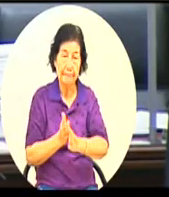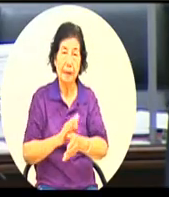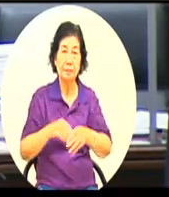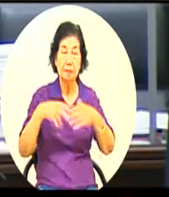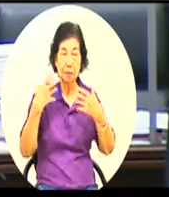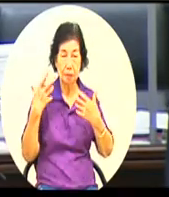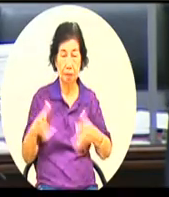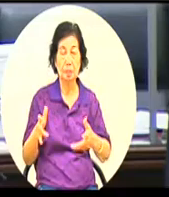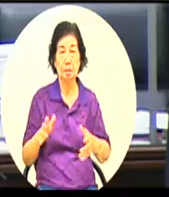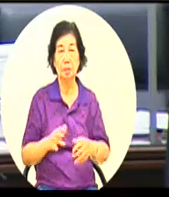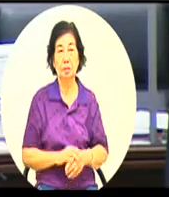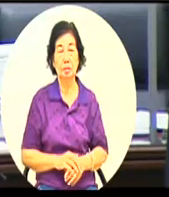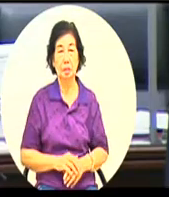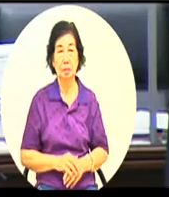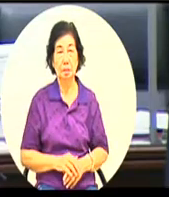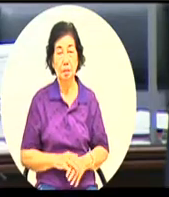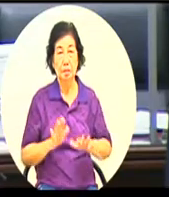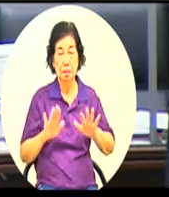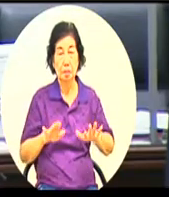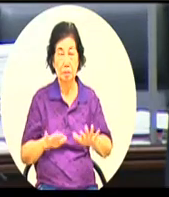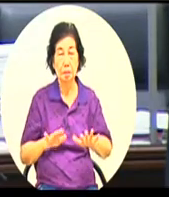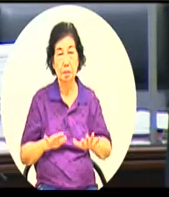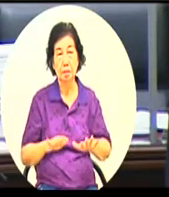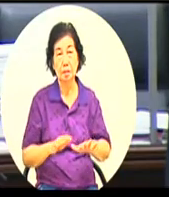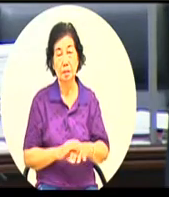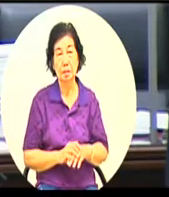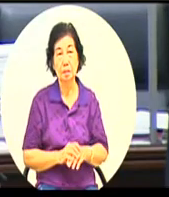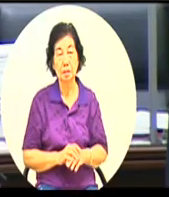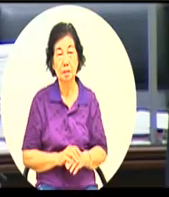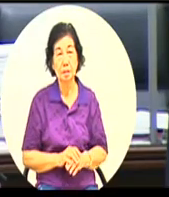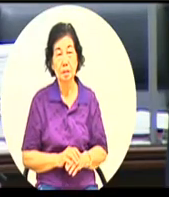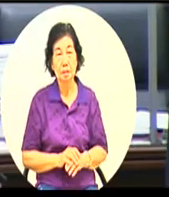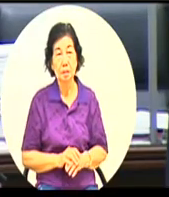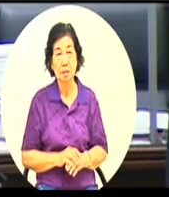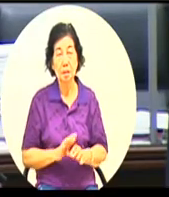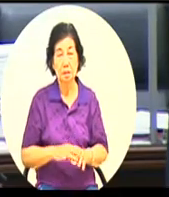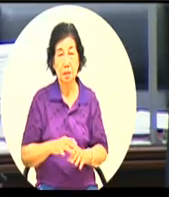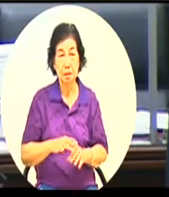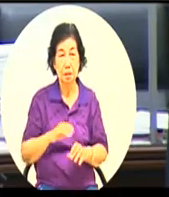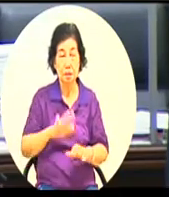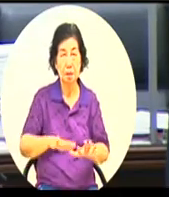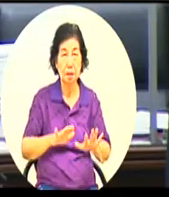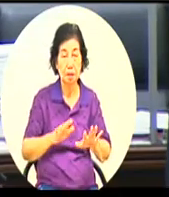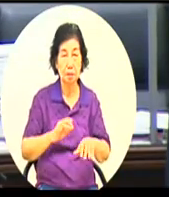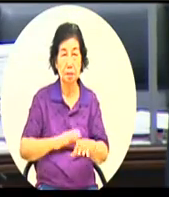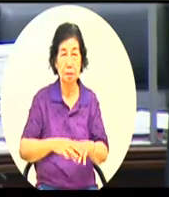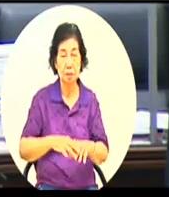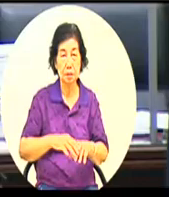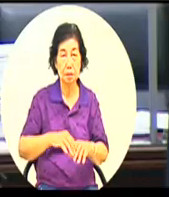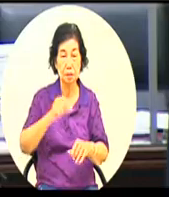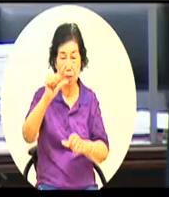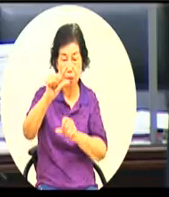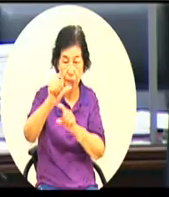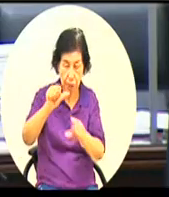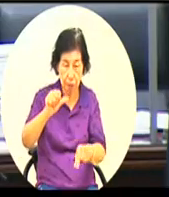啊！难道这个月百姓生活开始好起来吗？应该是安尼